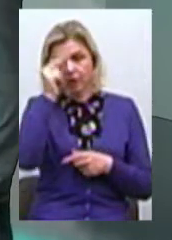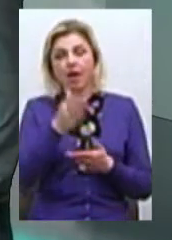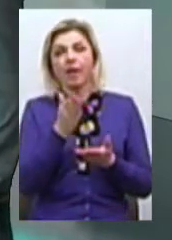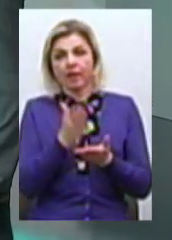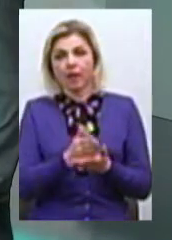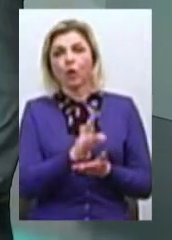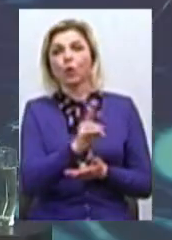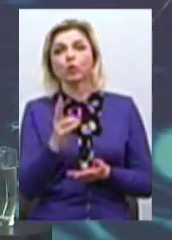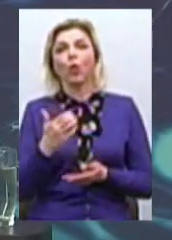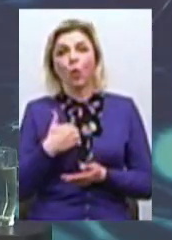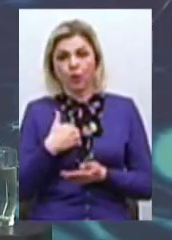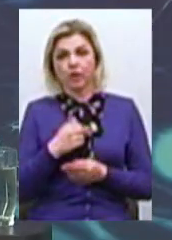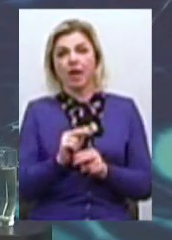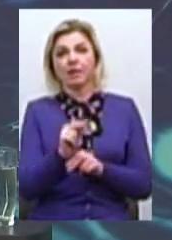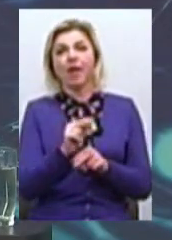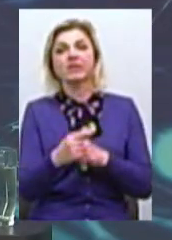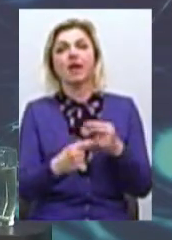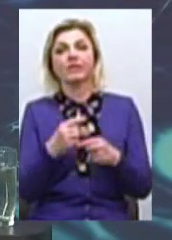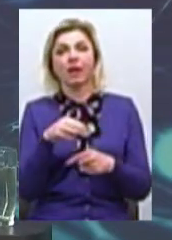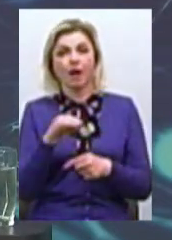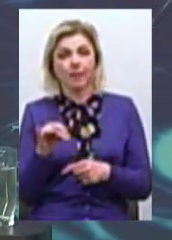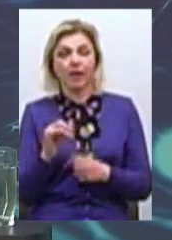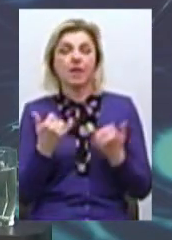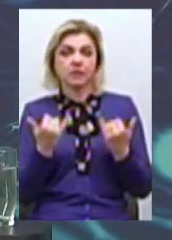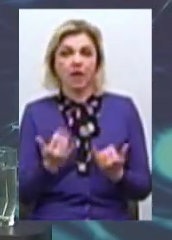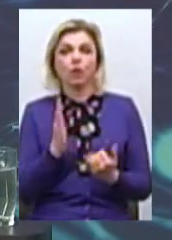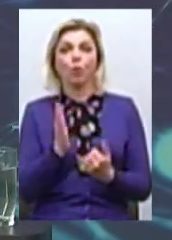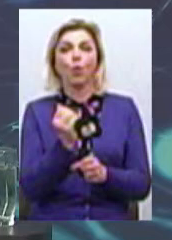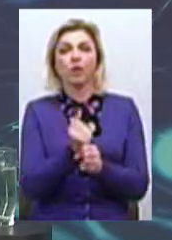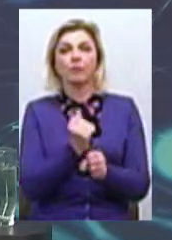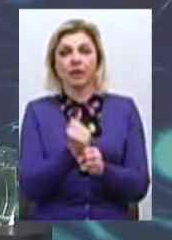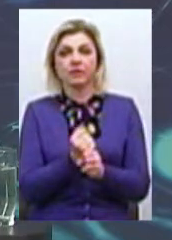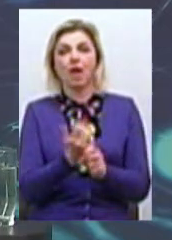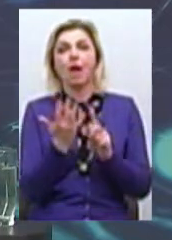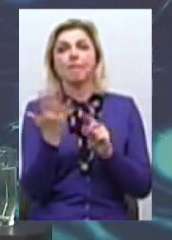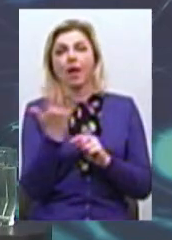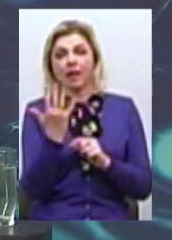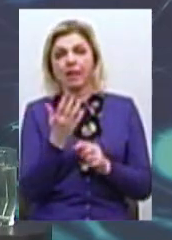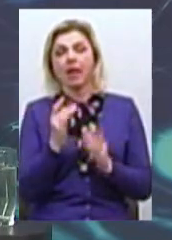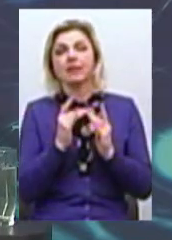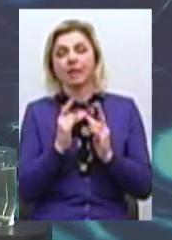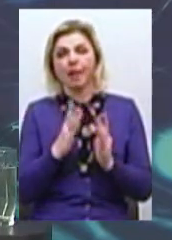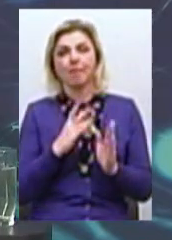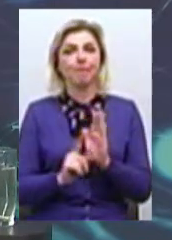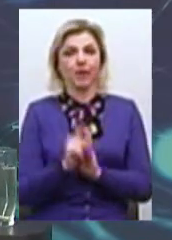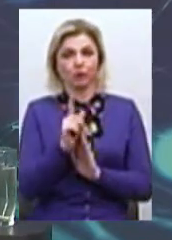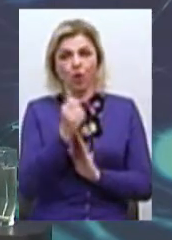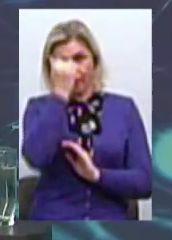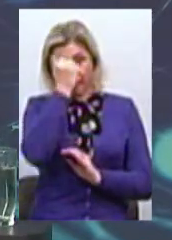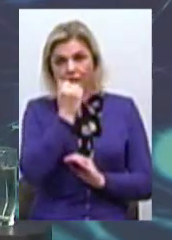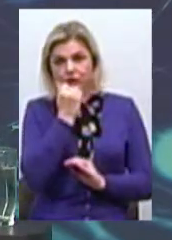ті, хто хотіли б стати наставниками, і зараз буде відпрацьовуватись. П'ятий інтернат був пілотом, ми дуже вдячні